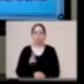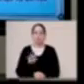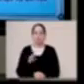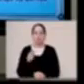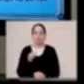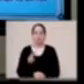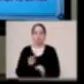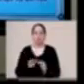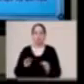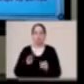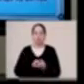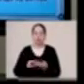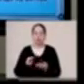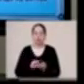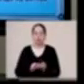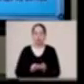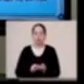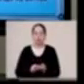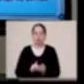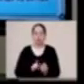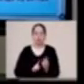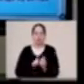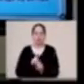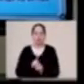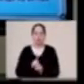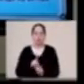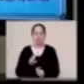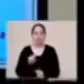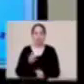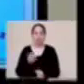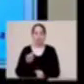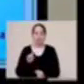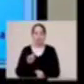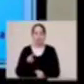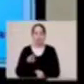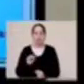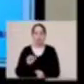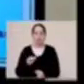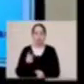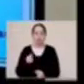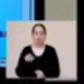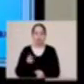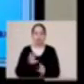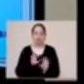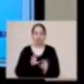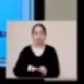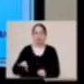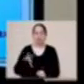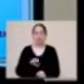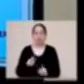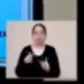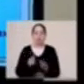Коршун. Ребята, запишите. Коршун встречается в оазисах, тугаях, горах, везде, где